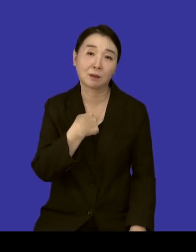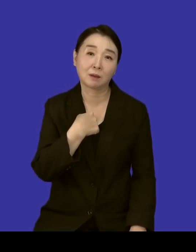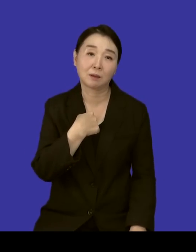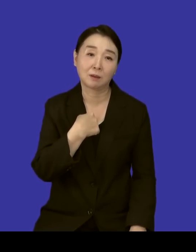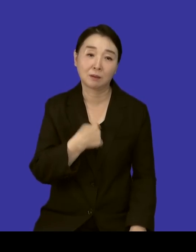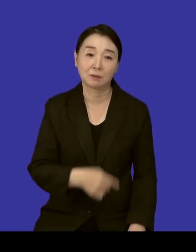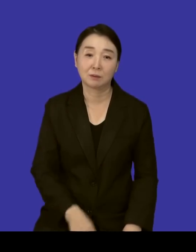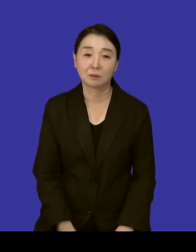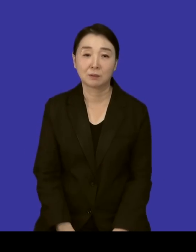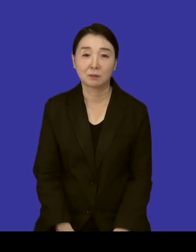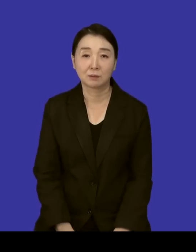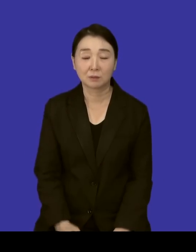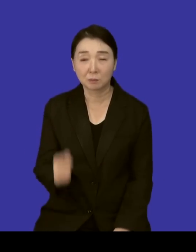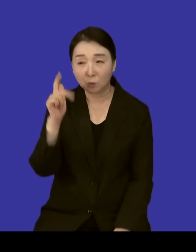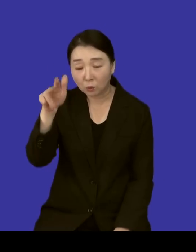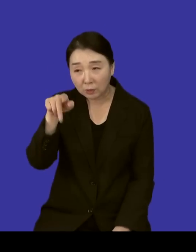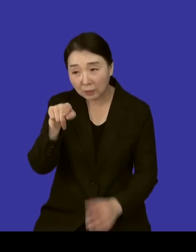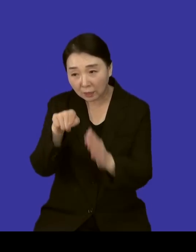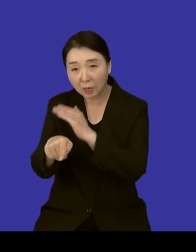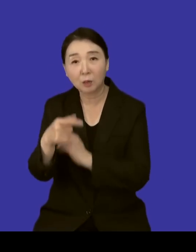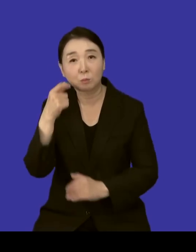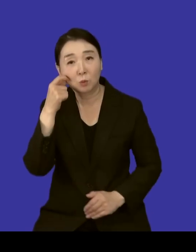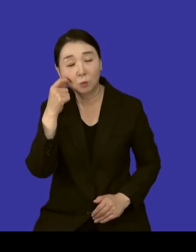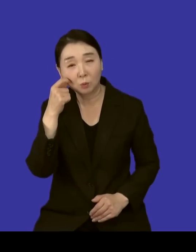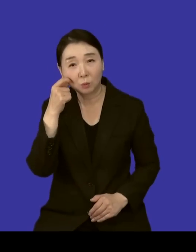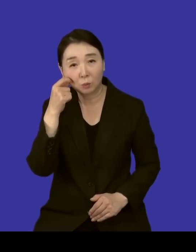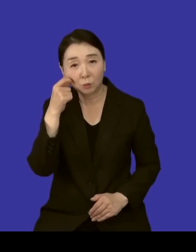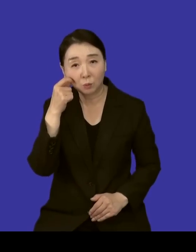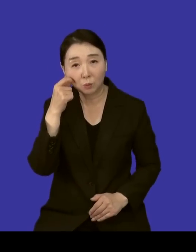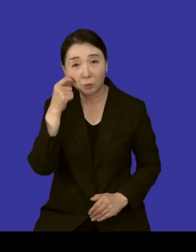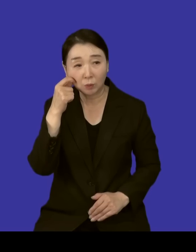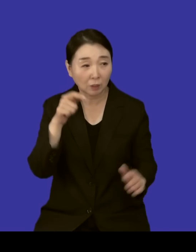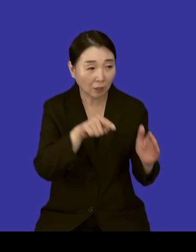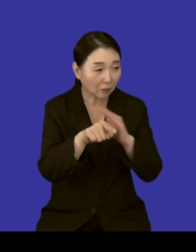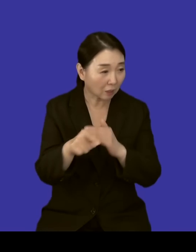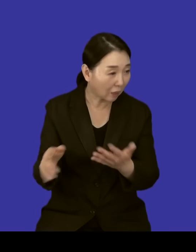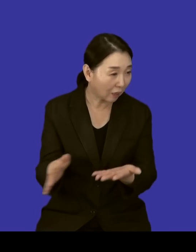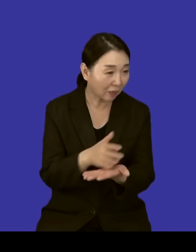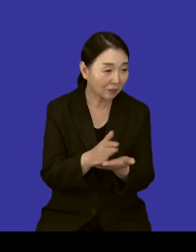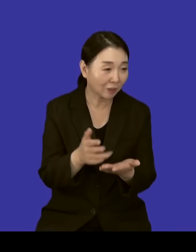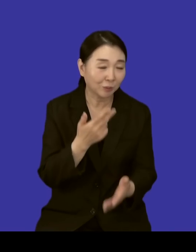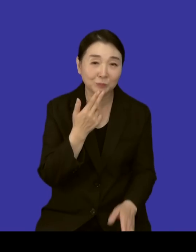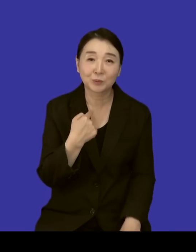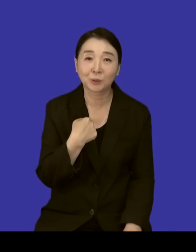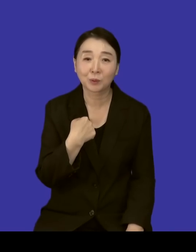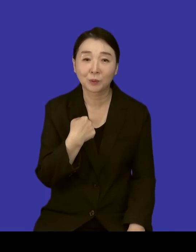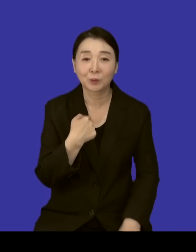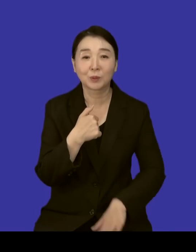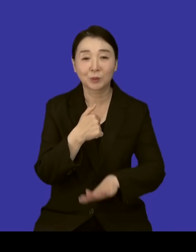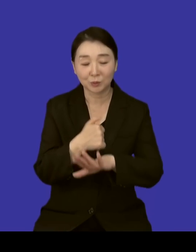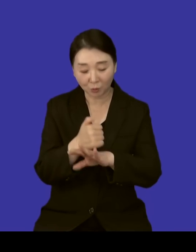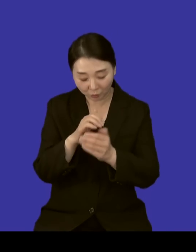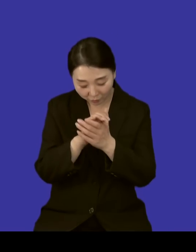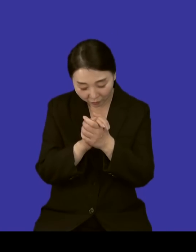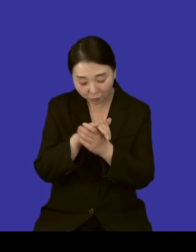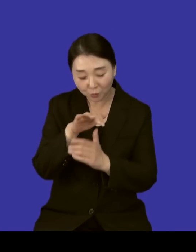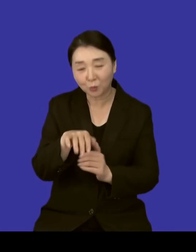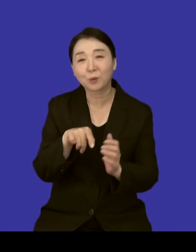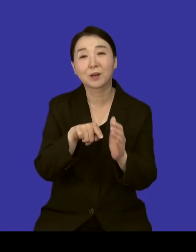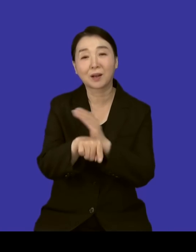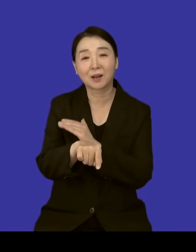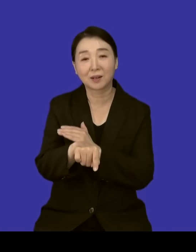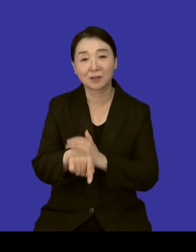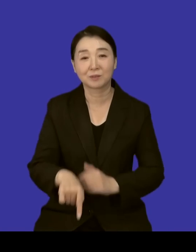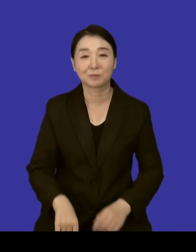그렇죠. 그러니까 호텔을 갈 수도 없고 갈 데가 없네. 그래서 이제 결과적으로는 기도원을 간 거죠. 네. 분방할